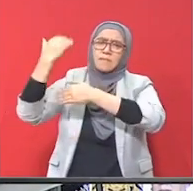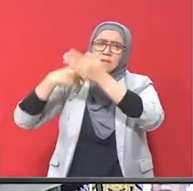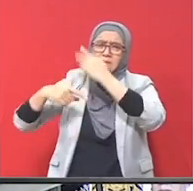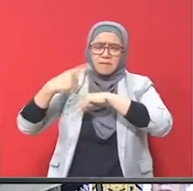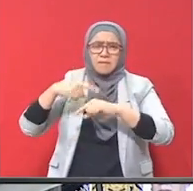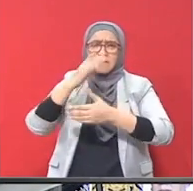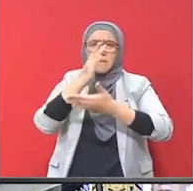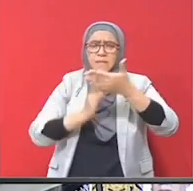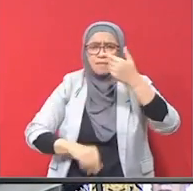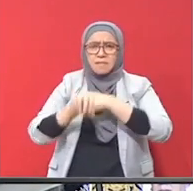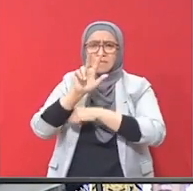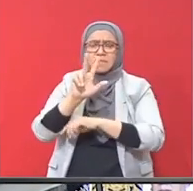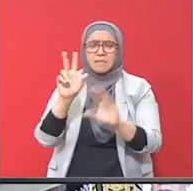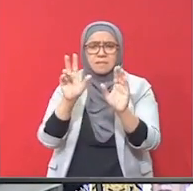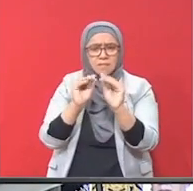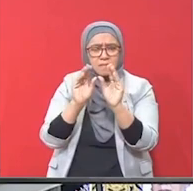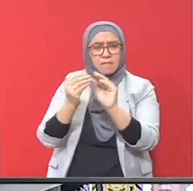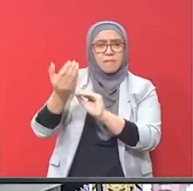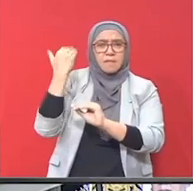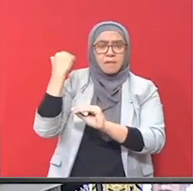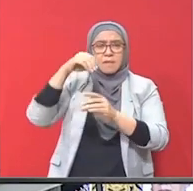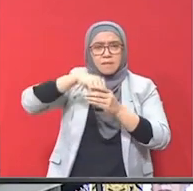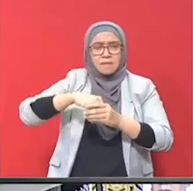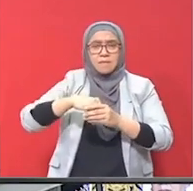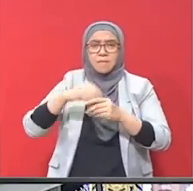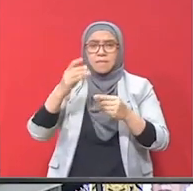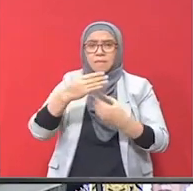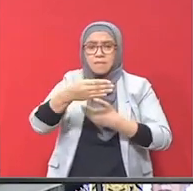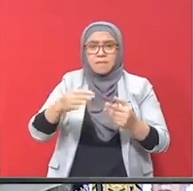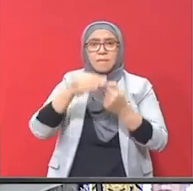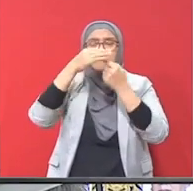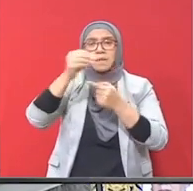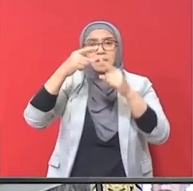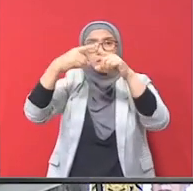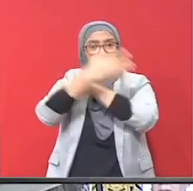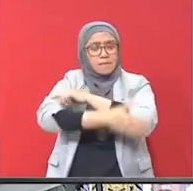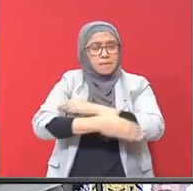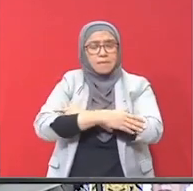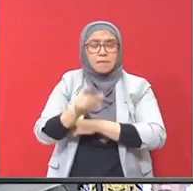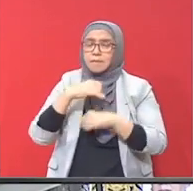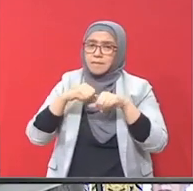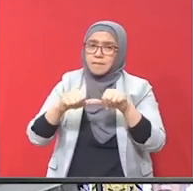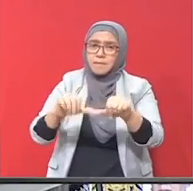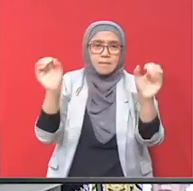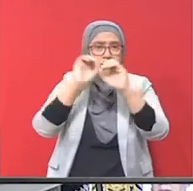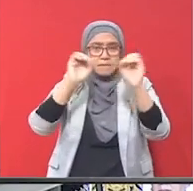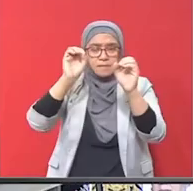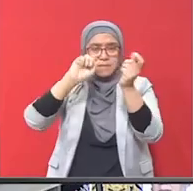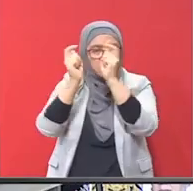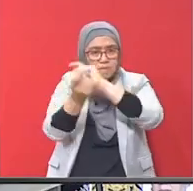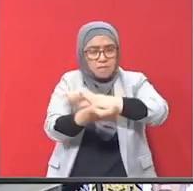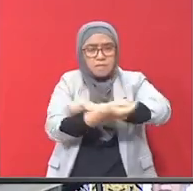penggal ketiga yang lepas di kamar khas dan didakwa negara masih tidak ada apa-apa perubahan terhadap